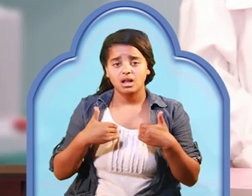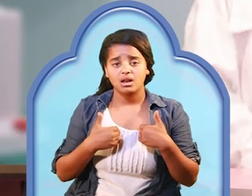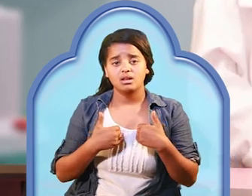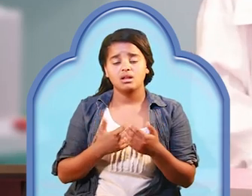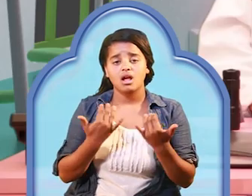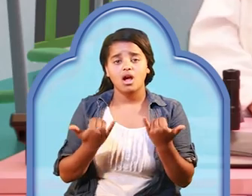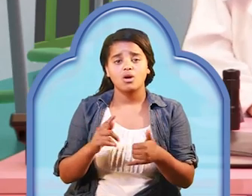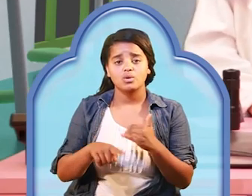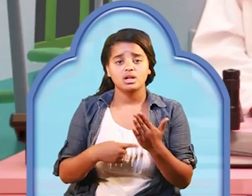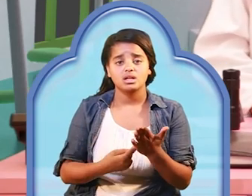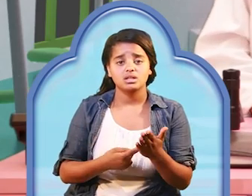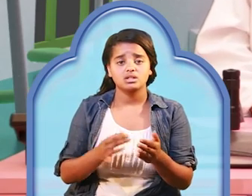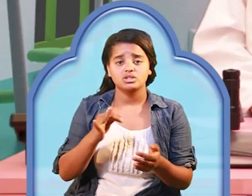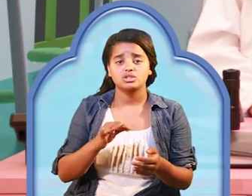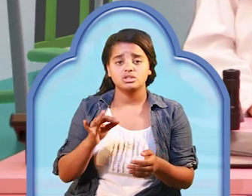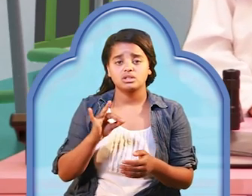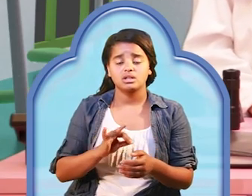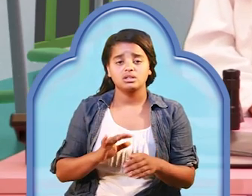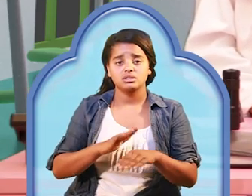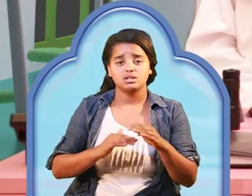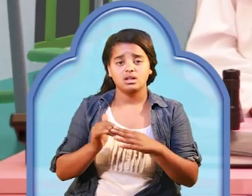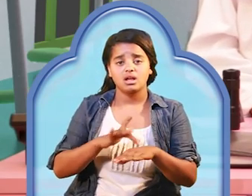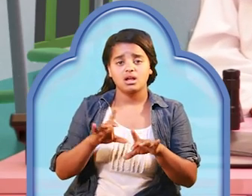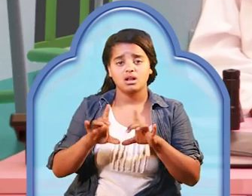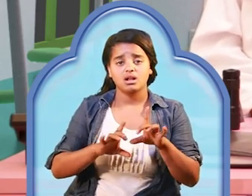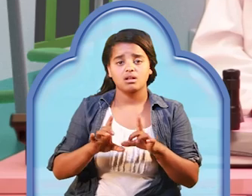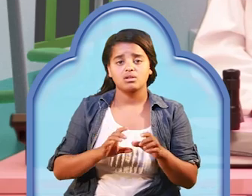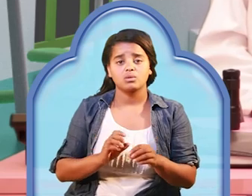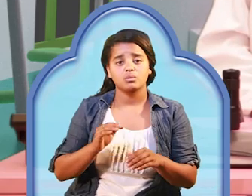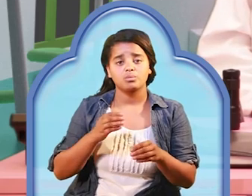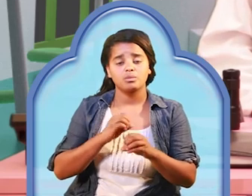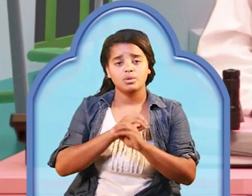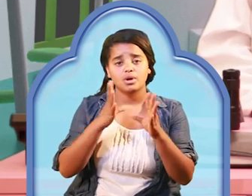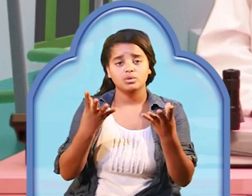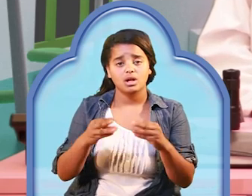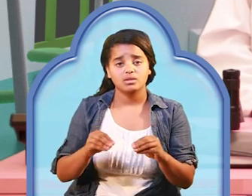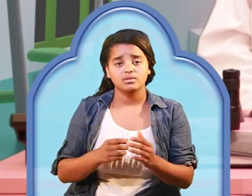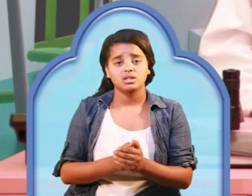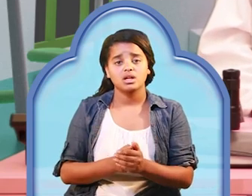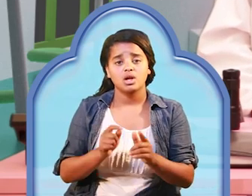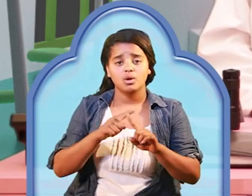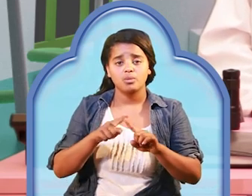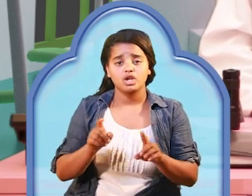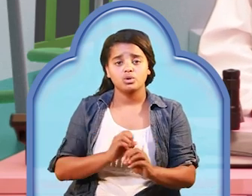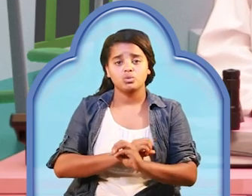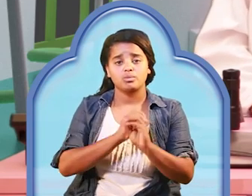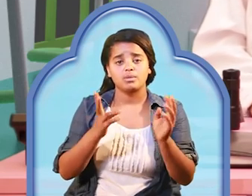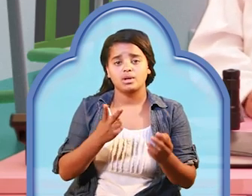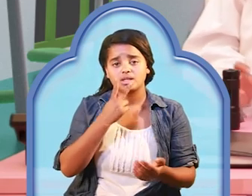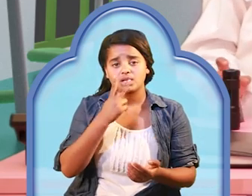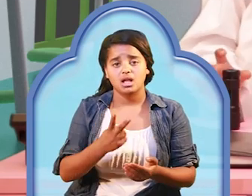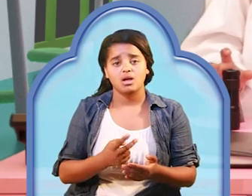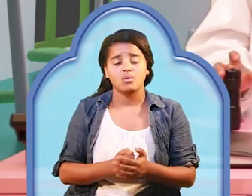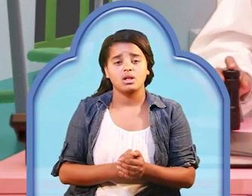እንዳለ አሁን ይሄንን ጄል እጄ አረጋለሁ። ከዛም መብራቱን አጥፍተን